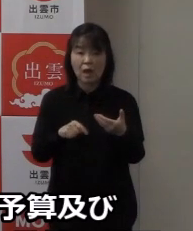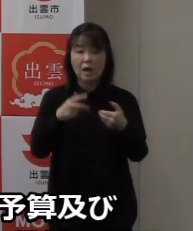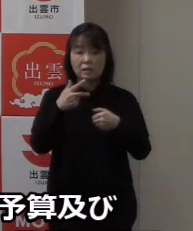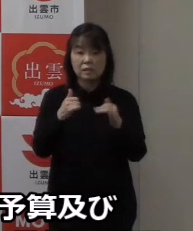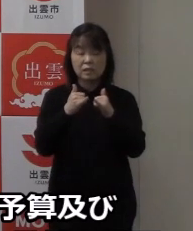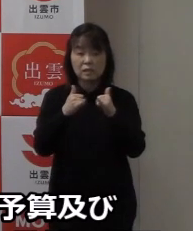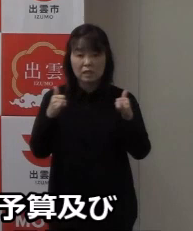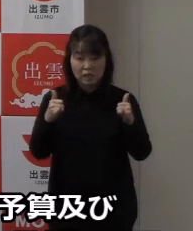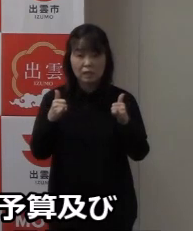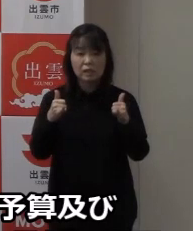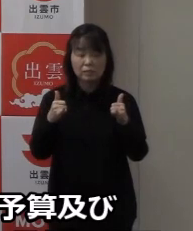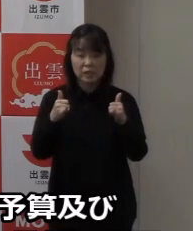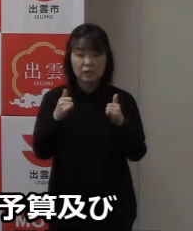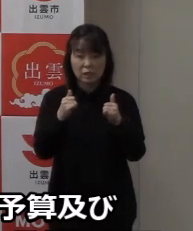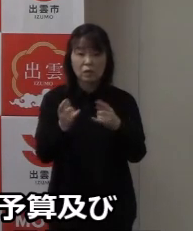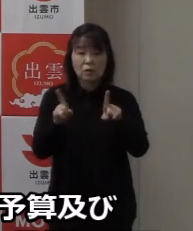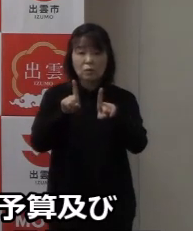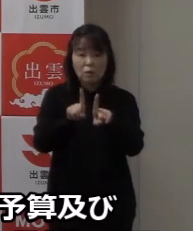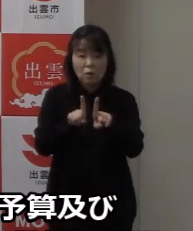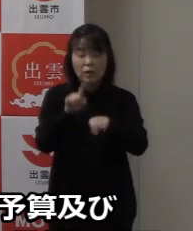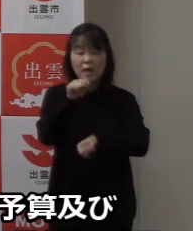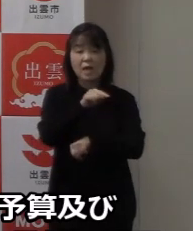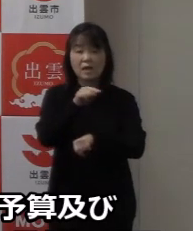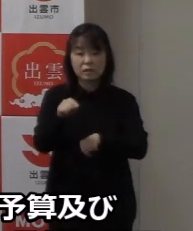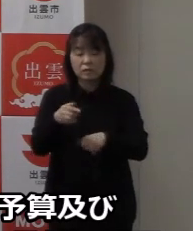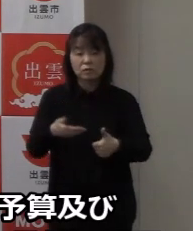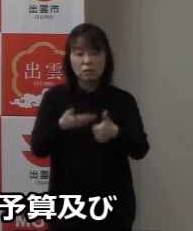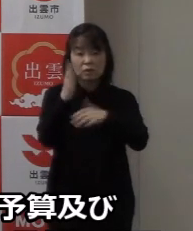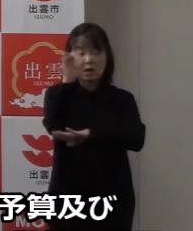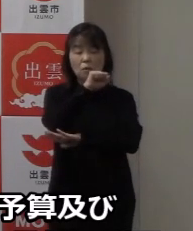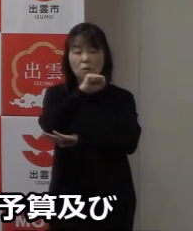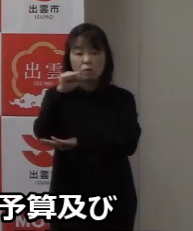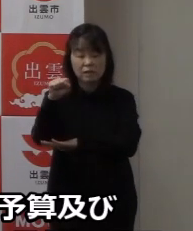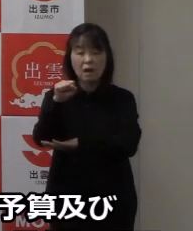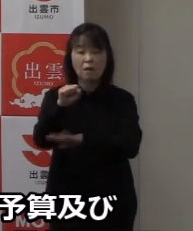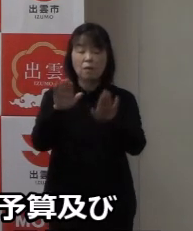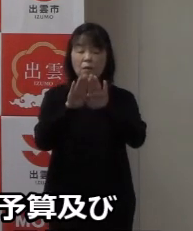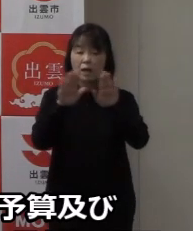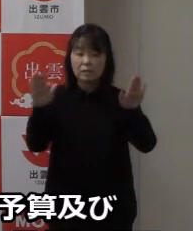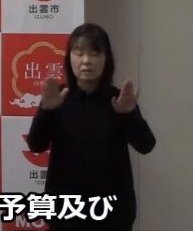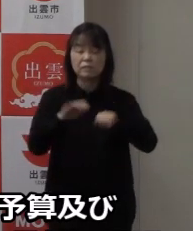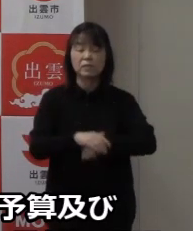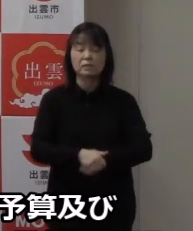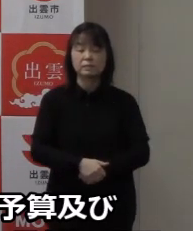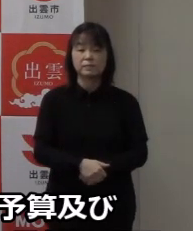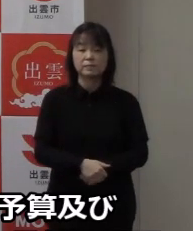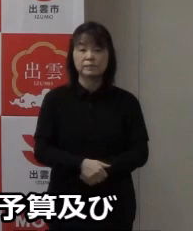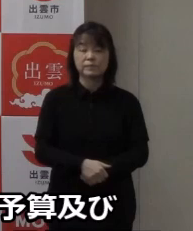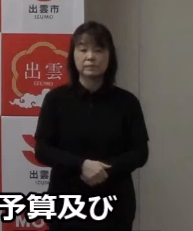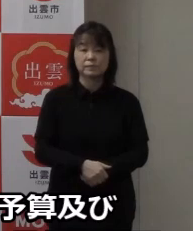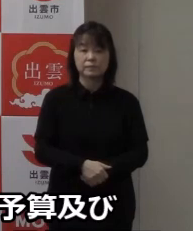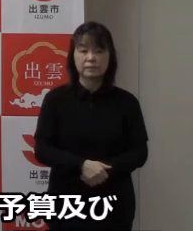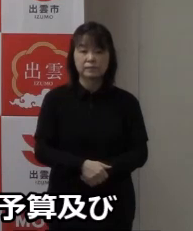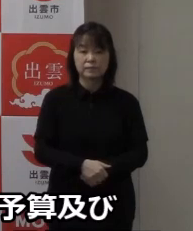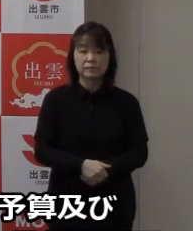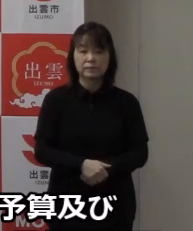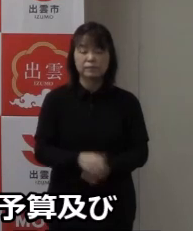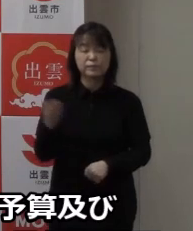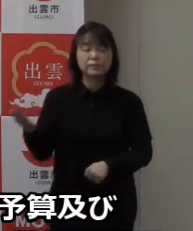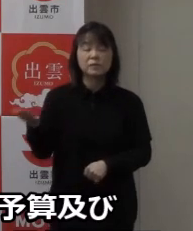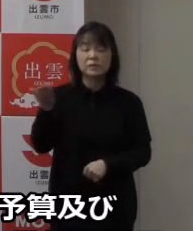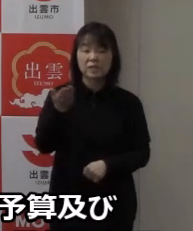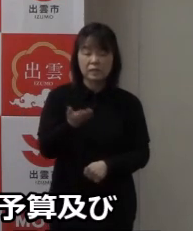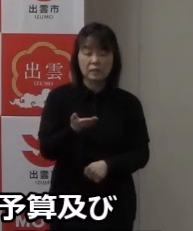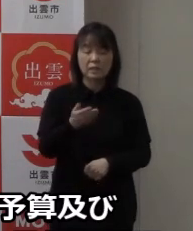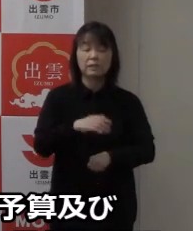献人養成講座を開設したいというふうに考えております。次に、地域とともに持続可能な